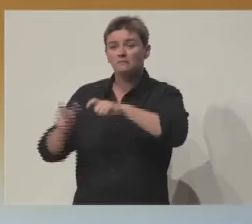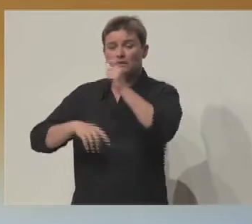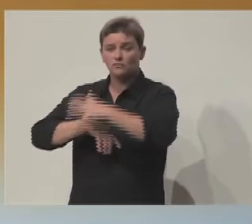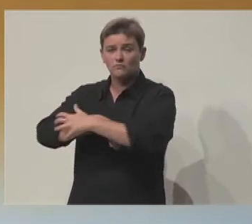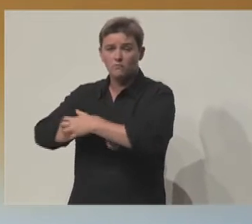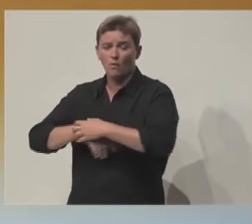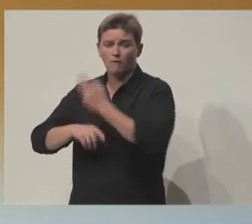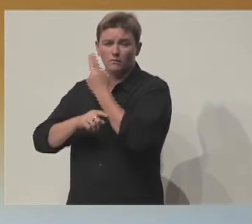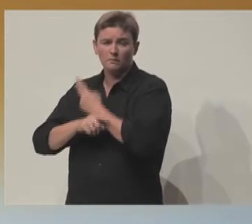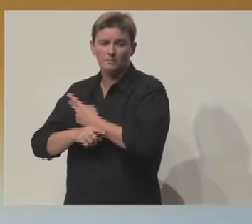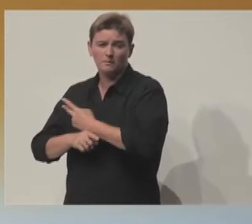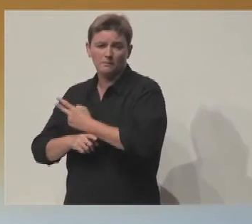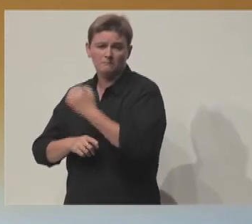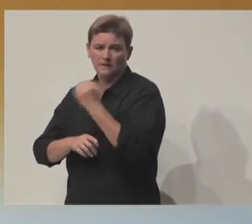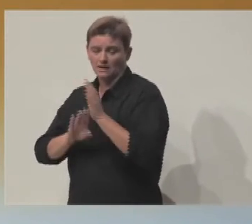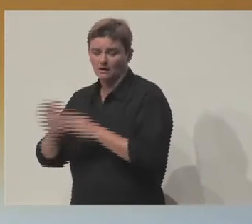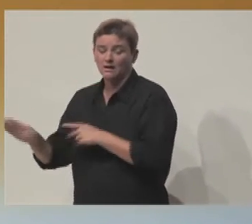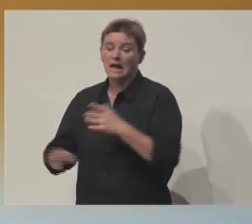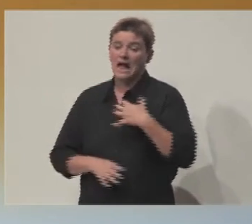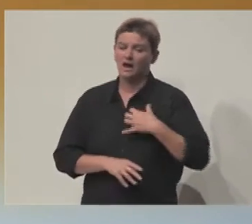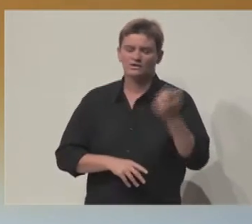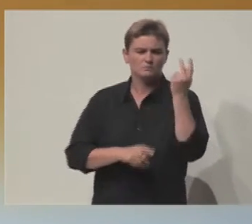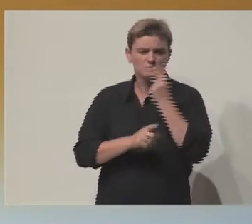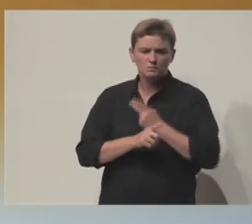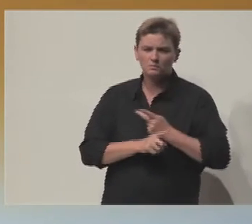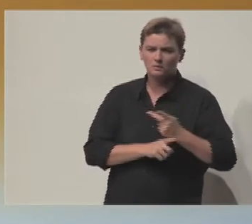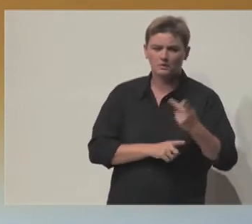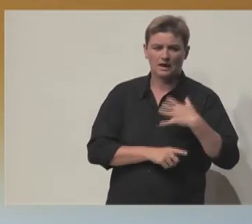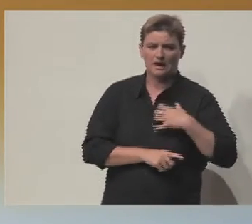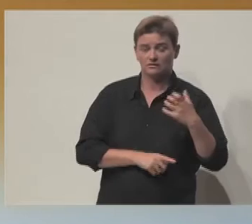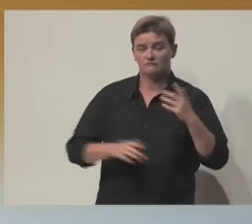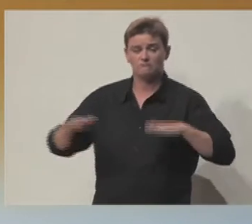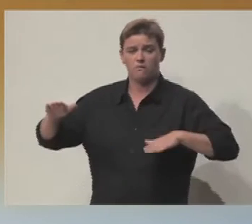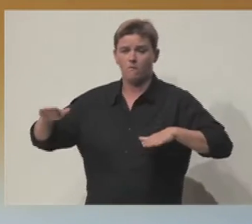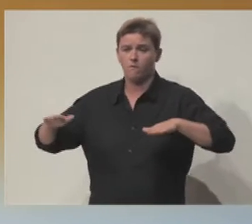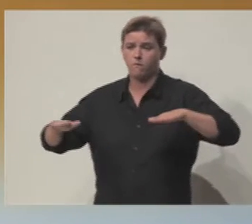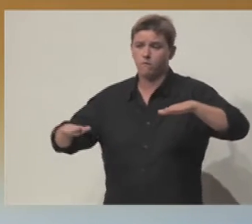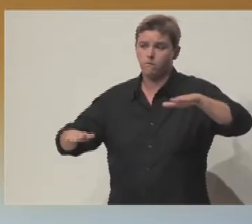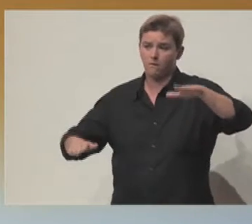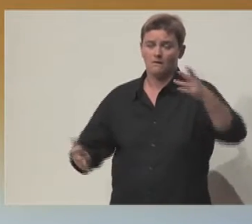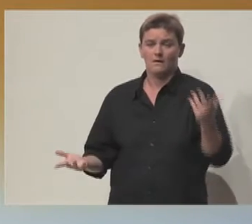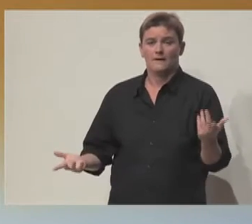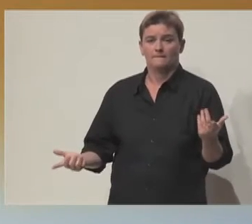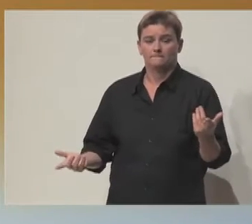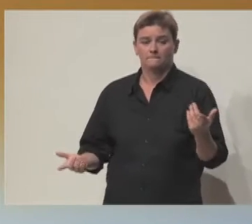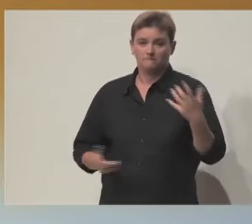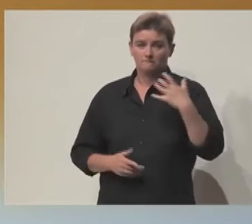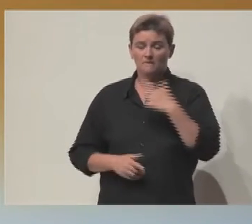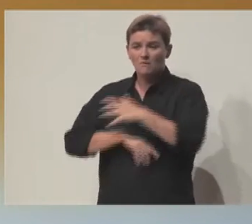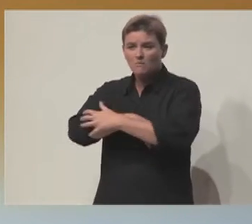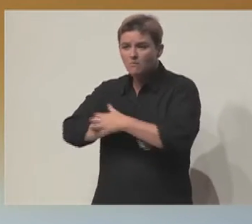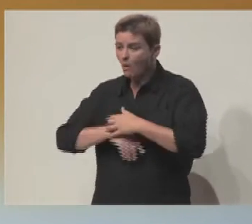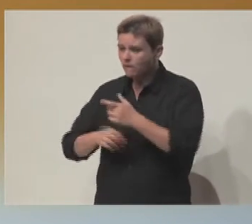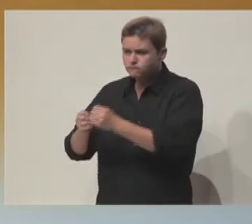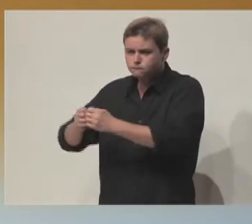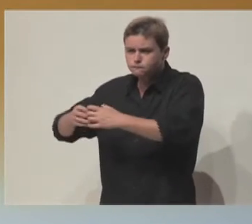pauvres d'un côté et des risques de plus en plus riches de l'autre quand les pauvres de plus en plus pauvres sont de surcroît de plus en